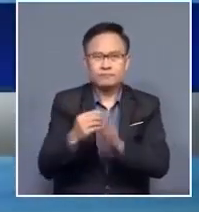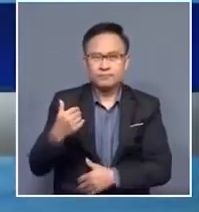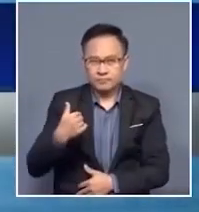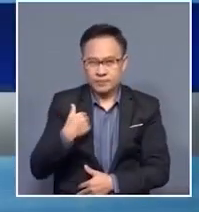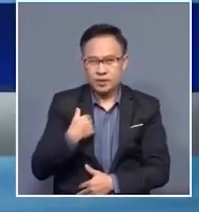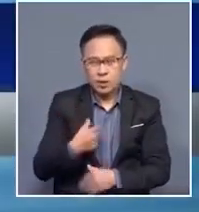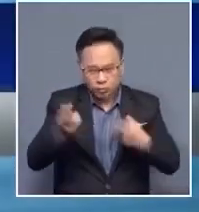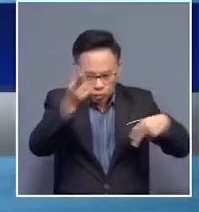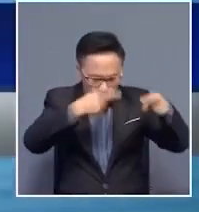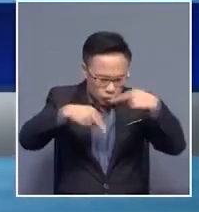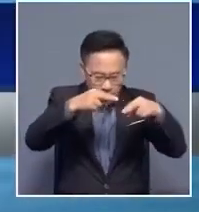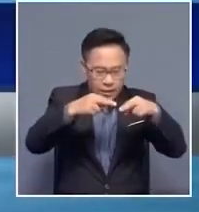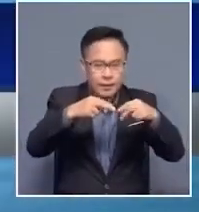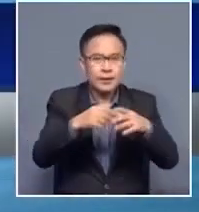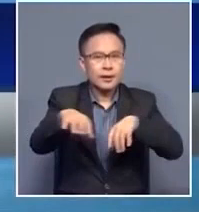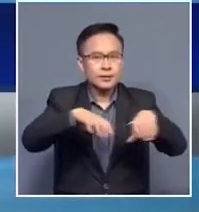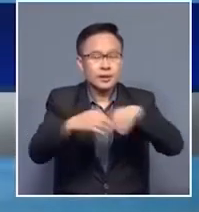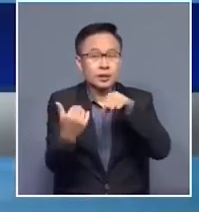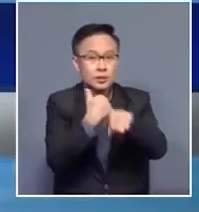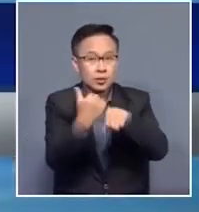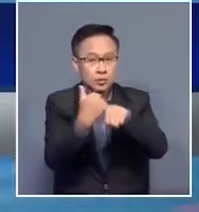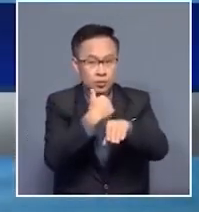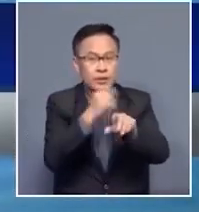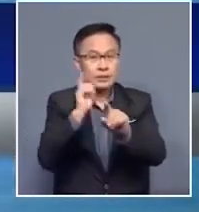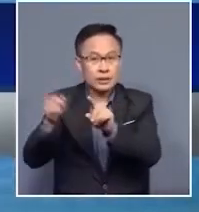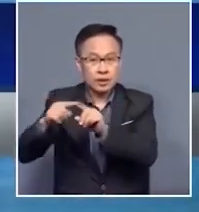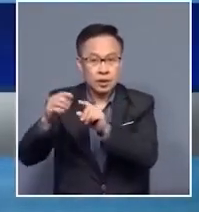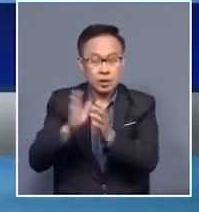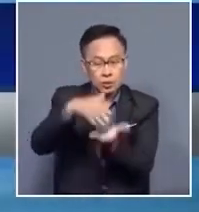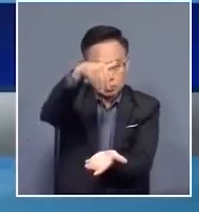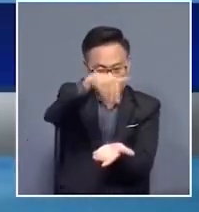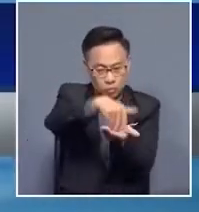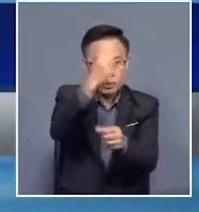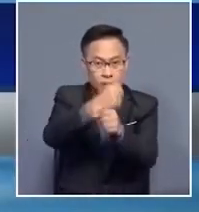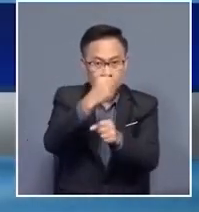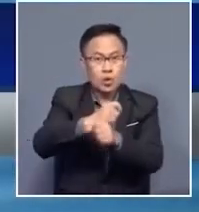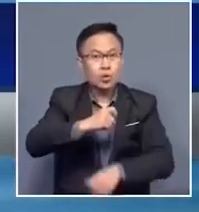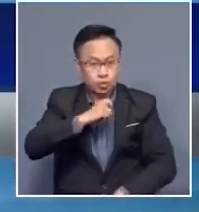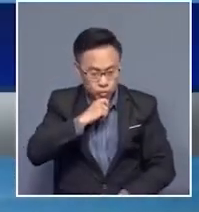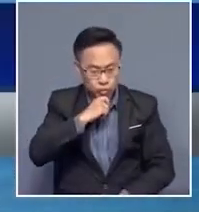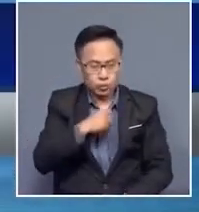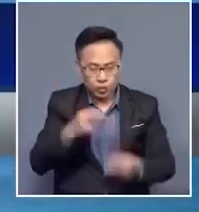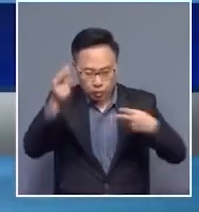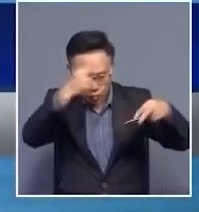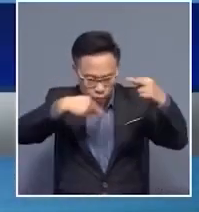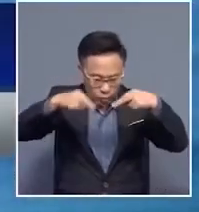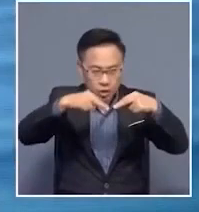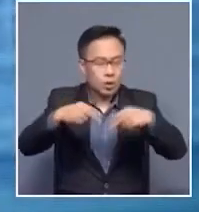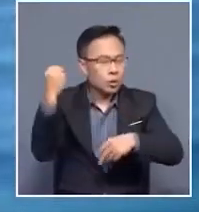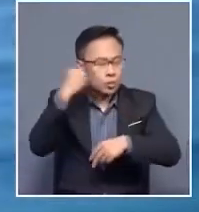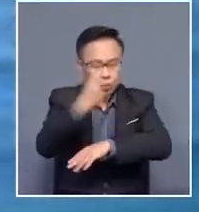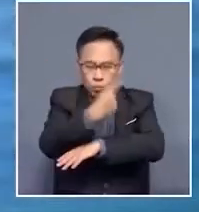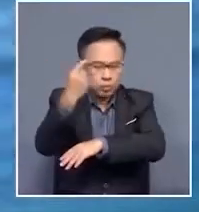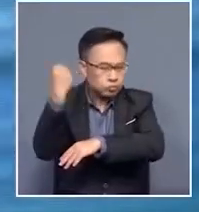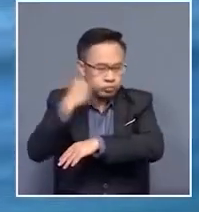ควบคุมและก็สั่งการจราจรเนี่ยโดยปกติก็จะมีหน่วยงานที่เกี่ยวข้องทั้งหมดร่วมประชุมติดตามสถานการณ์กันทุกวันแล้